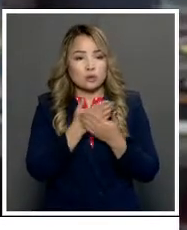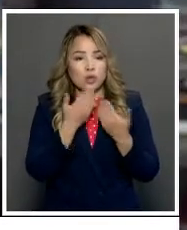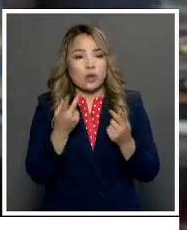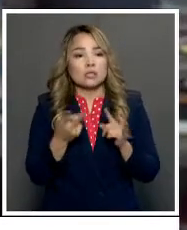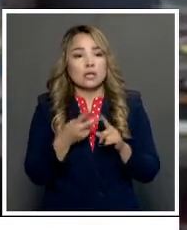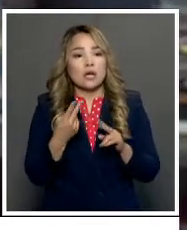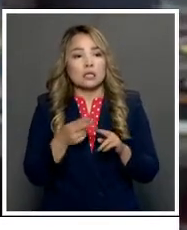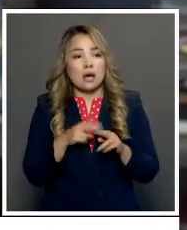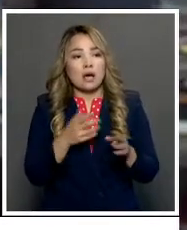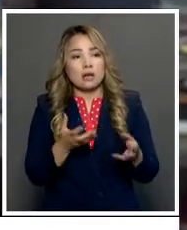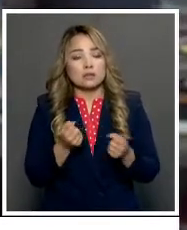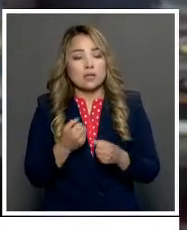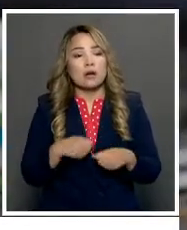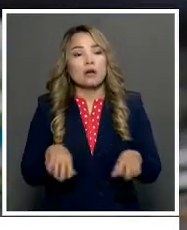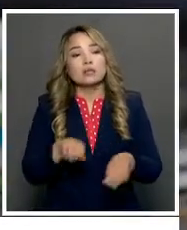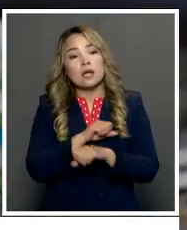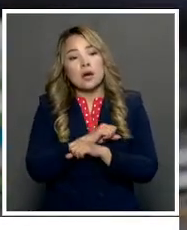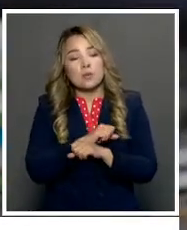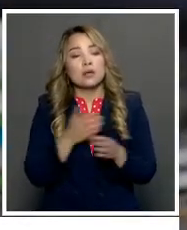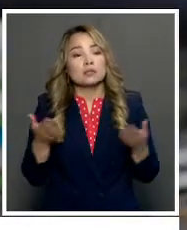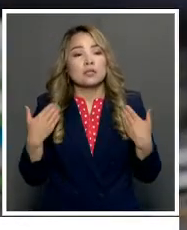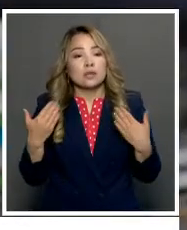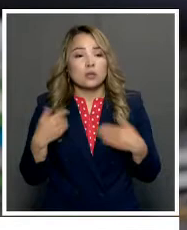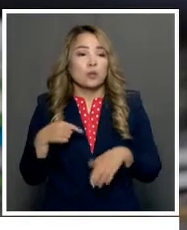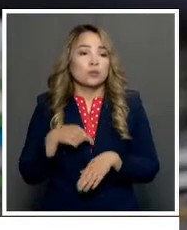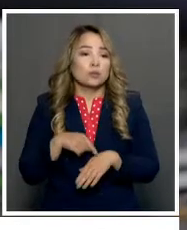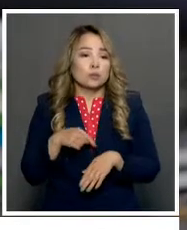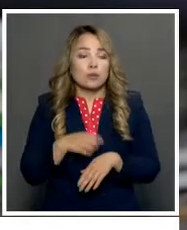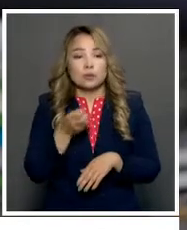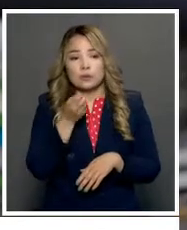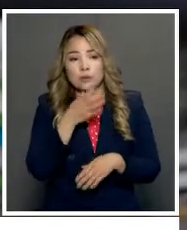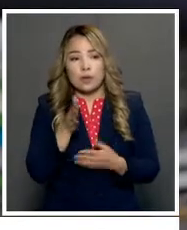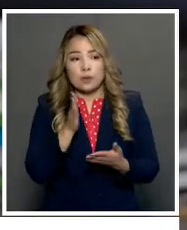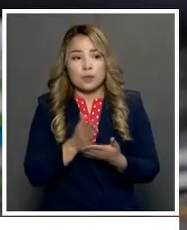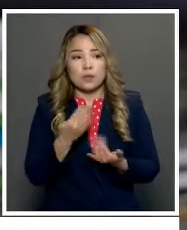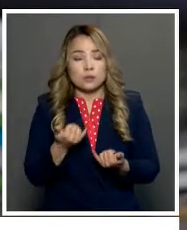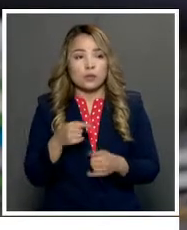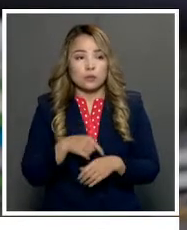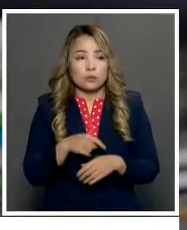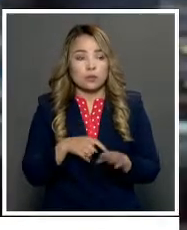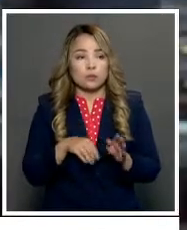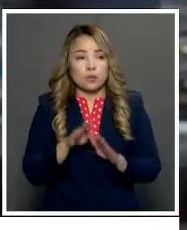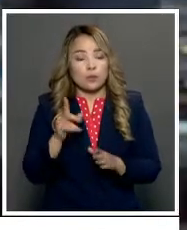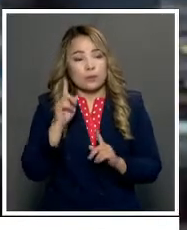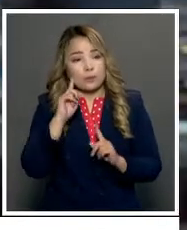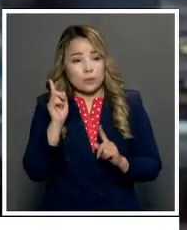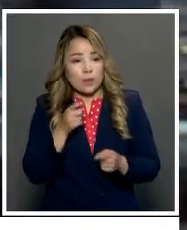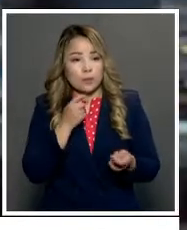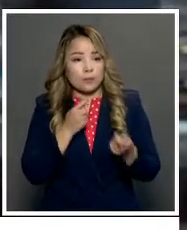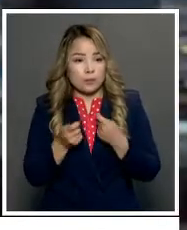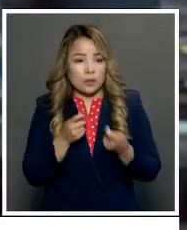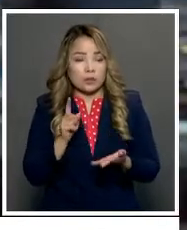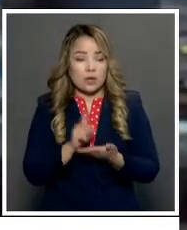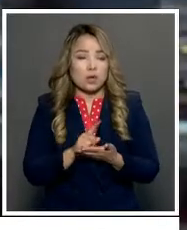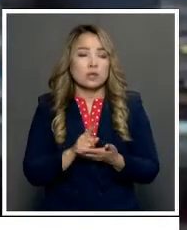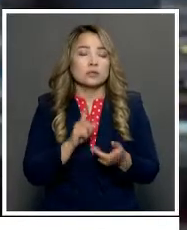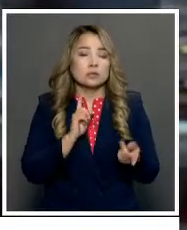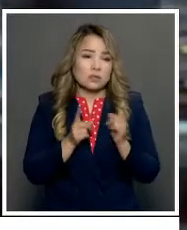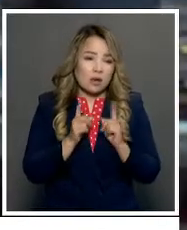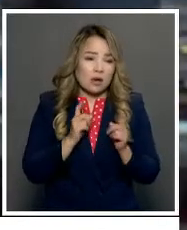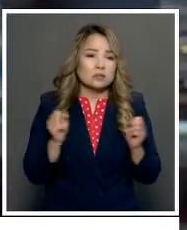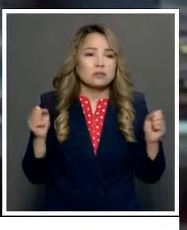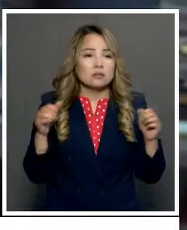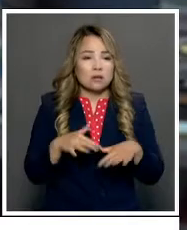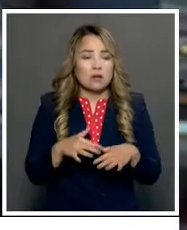алдым. Сосын демалысқа барып келдім, өзім сезіндім. Өзімді өзім сол өрінде жүрем, бірақ сақтанып жүрем. Жиналысқа барасың, басқа жерге